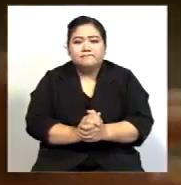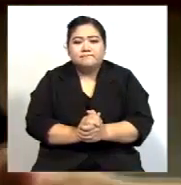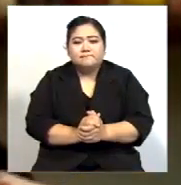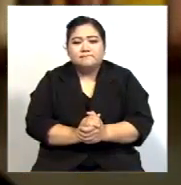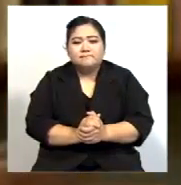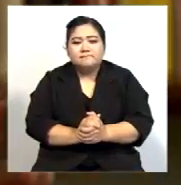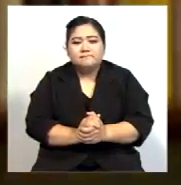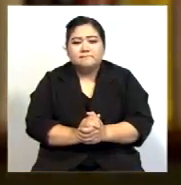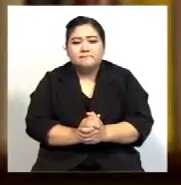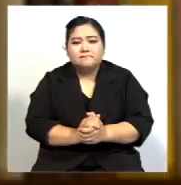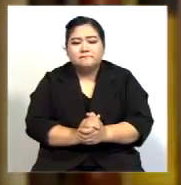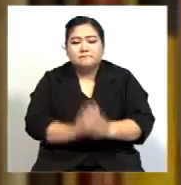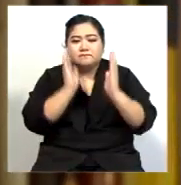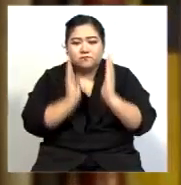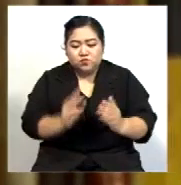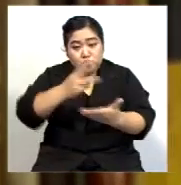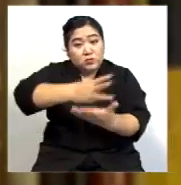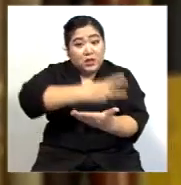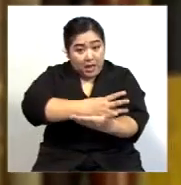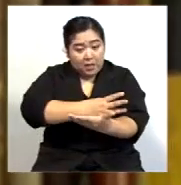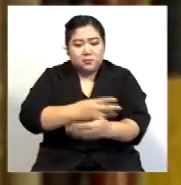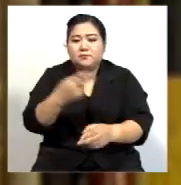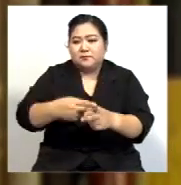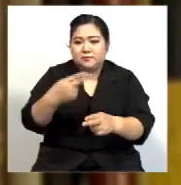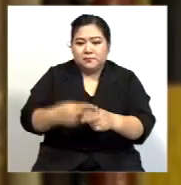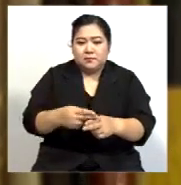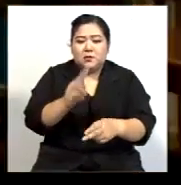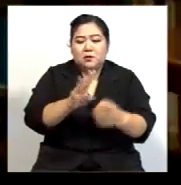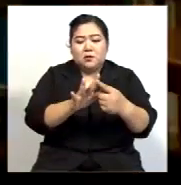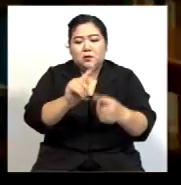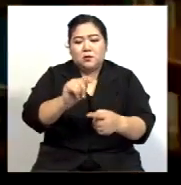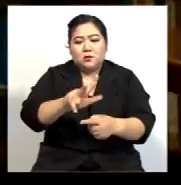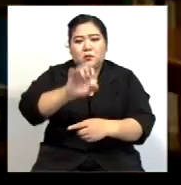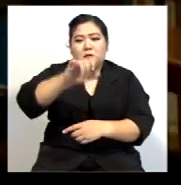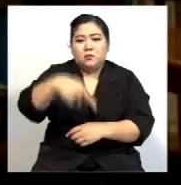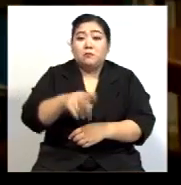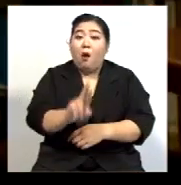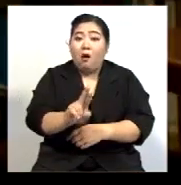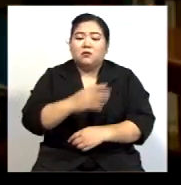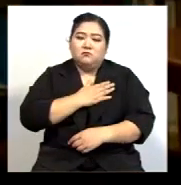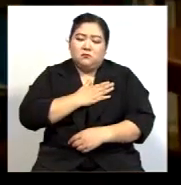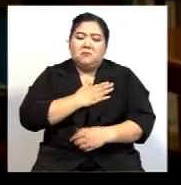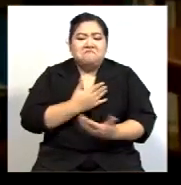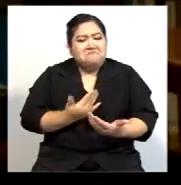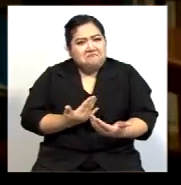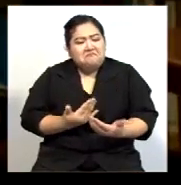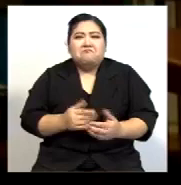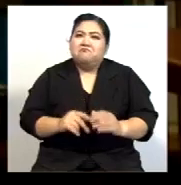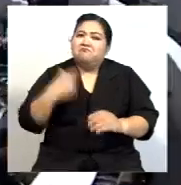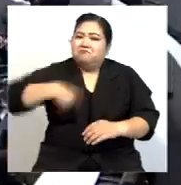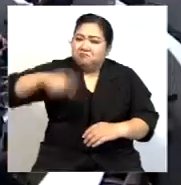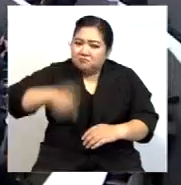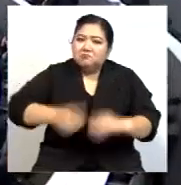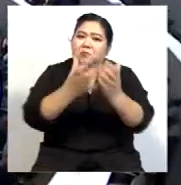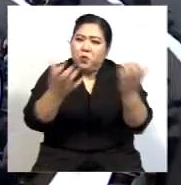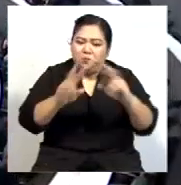ขณะที่มุมมองของนักวิชาการนายยุทธพรอิสระชัยมองว่าคำวินิจฉัยศาลรัฐธรรมนูญจะมีความชั